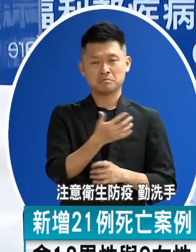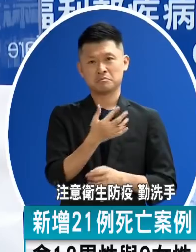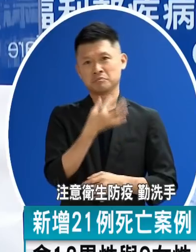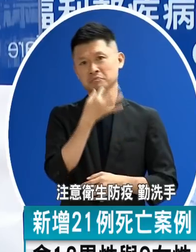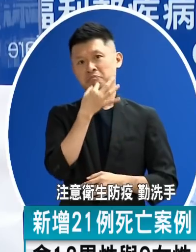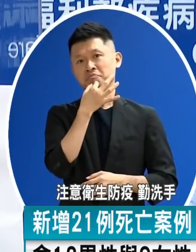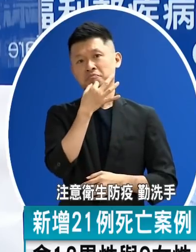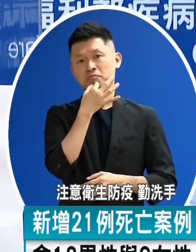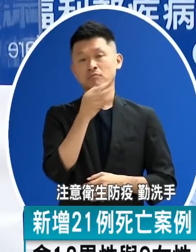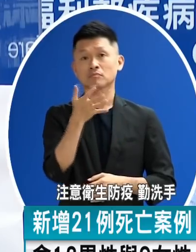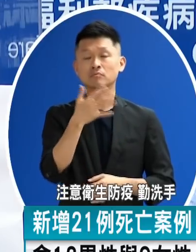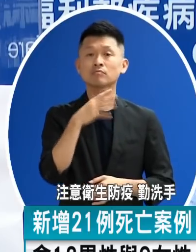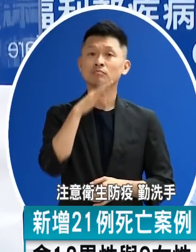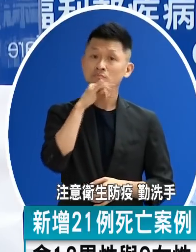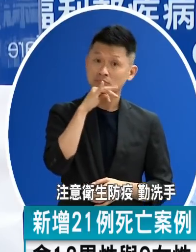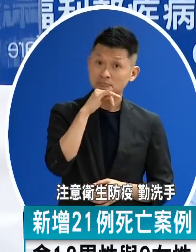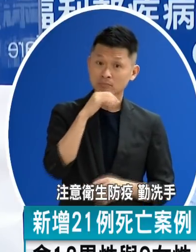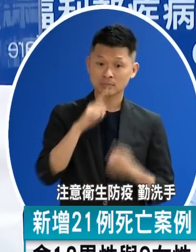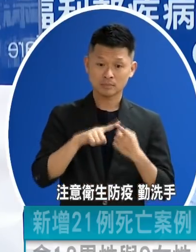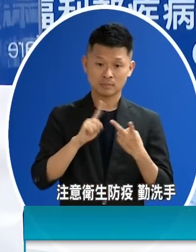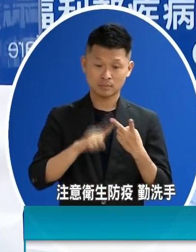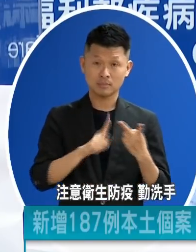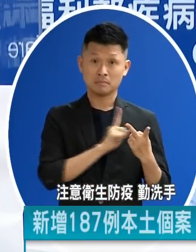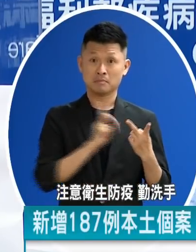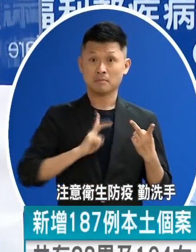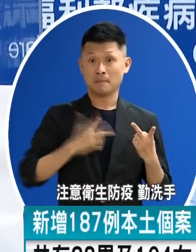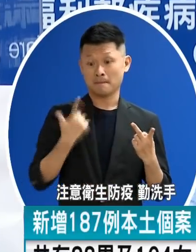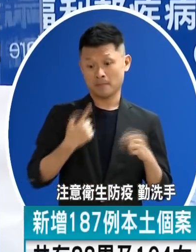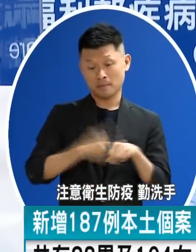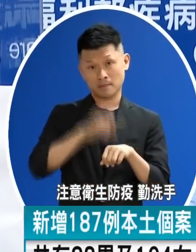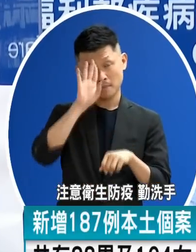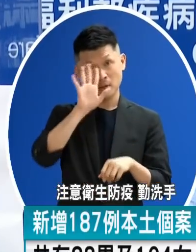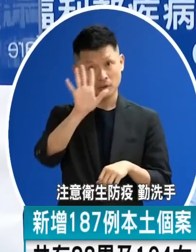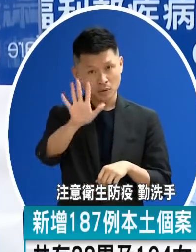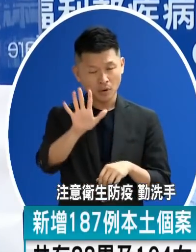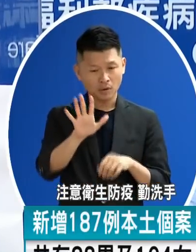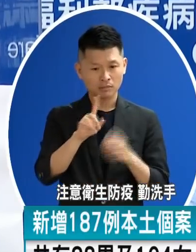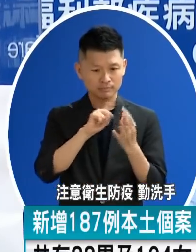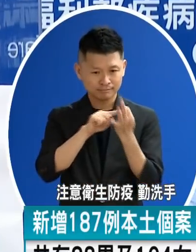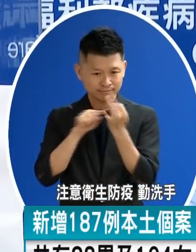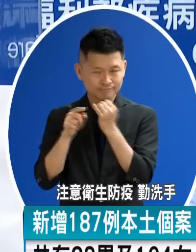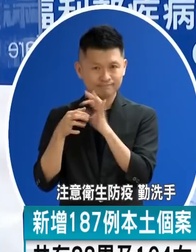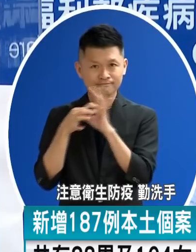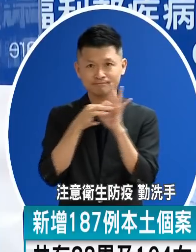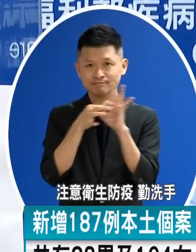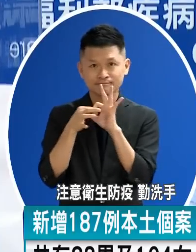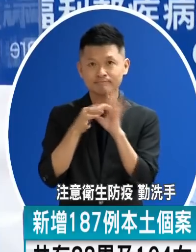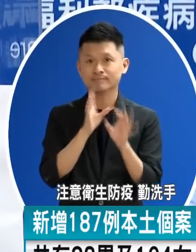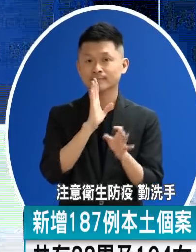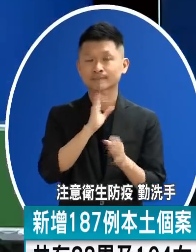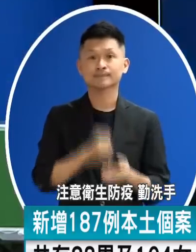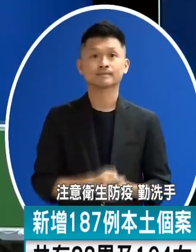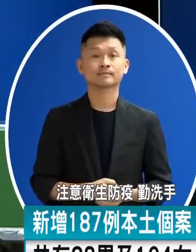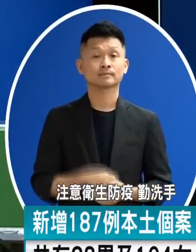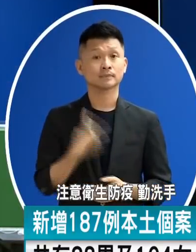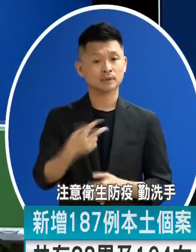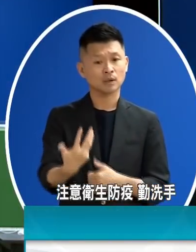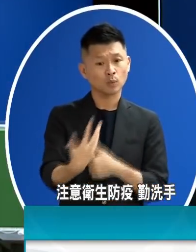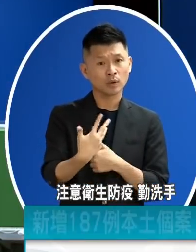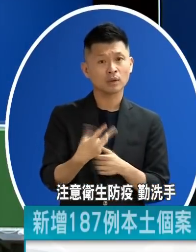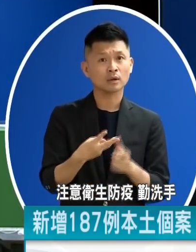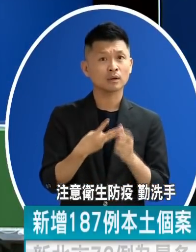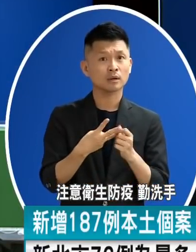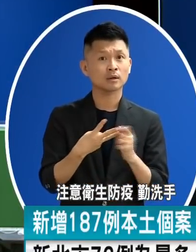哈年龄跟这个慢性病哈的这样的一个背景哈有一些关系。好，那至于刚刚他问